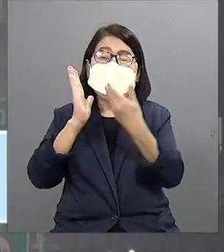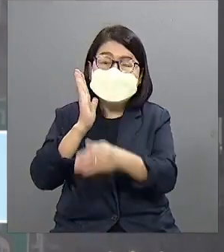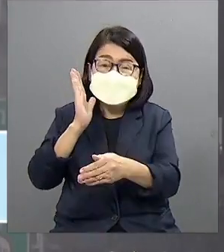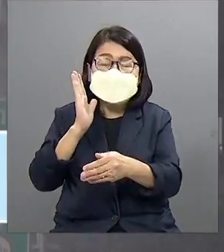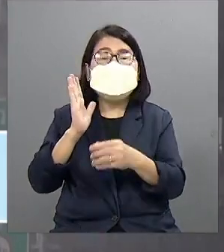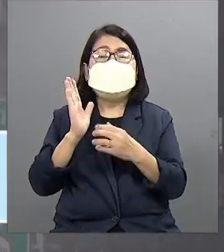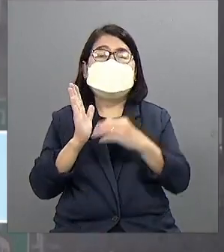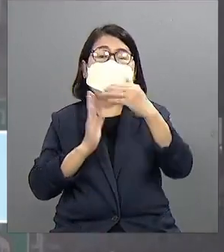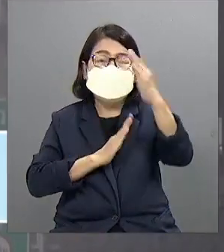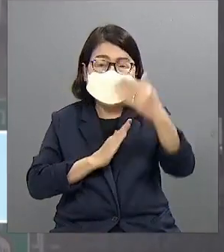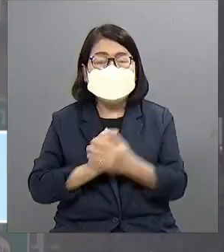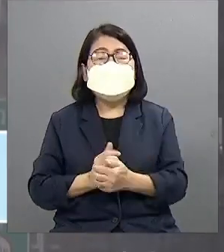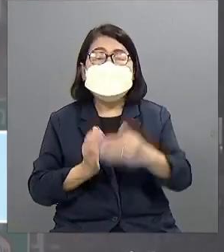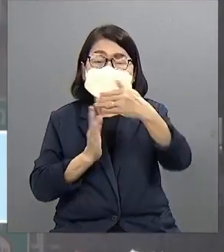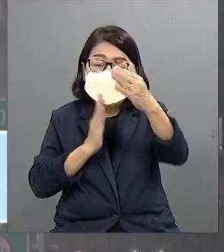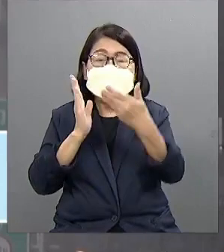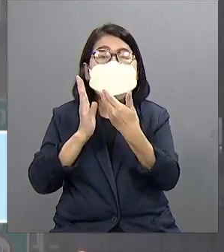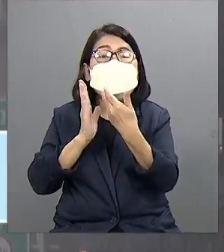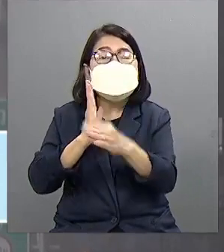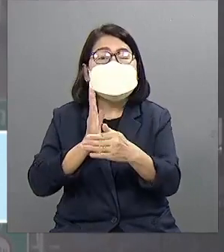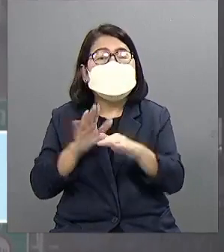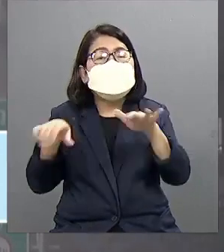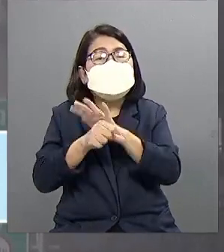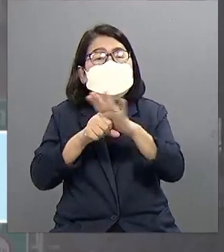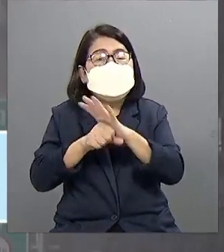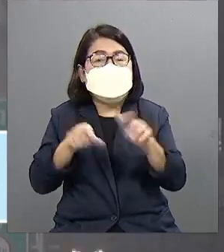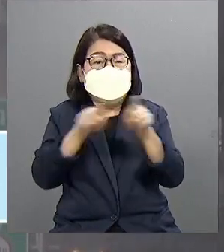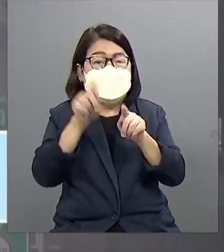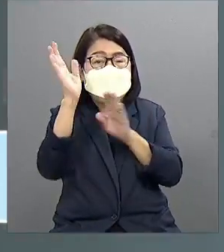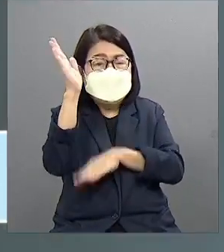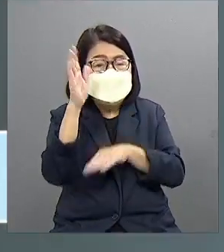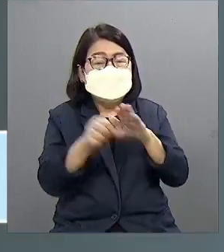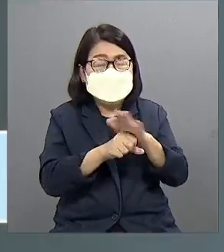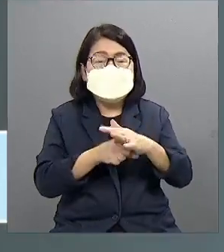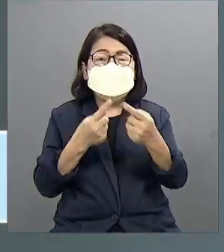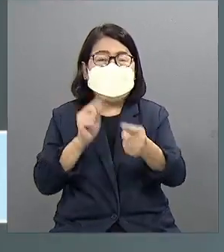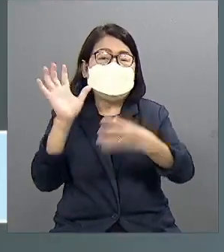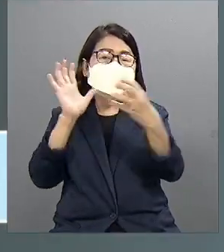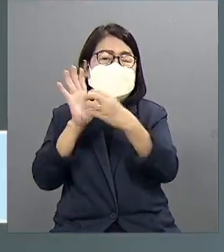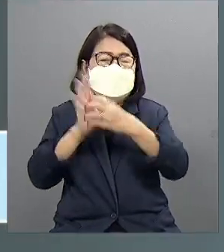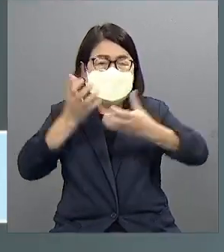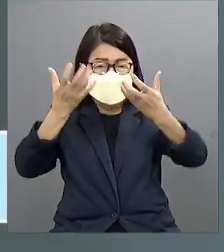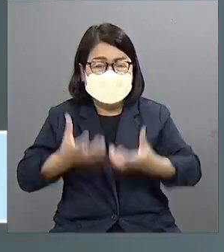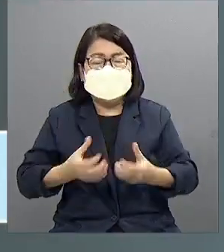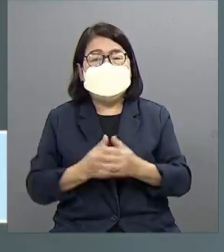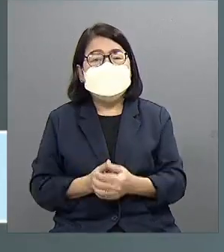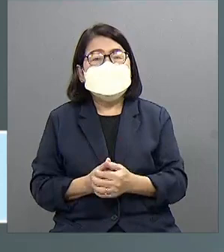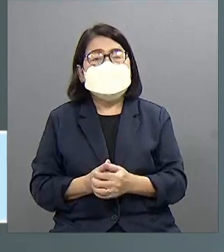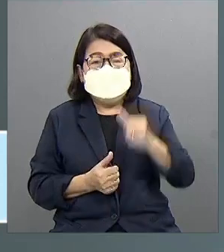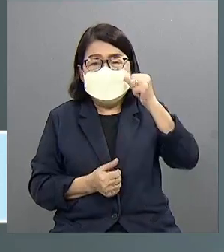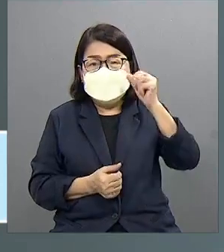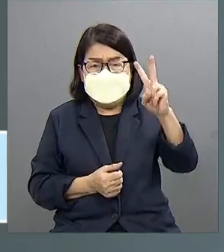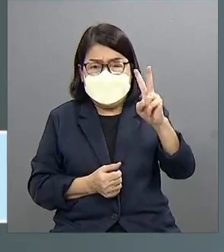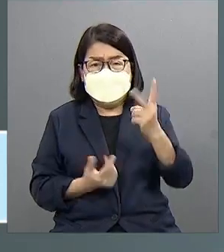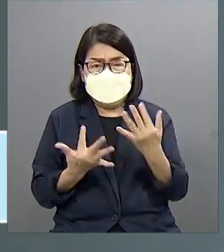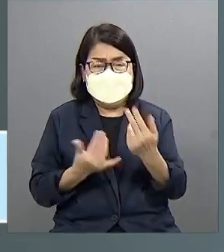นจะเบาบางลงเช่นเดียวกันกับภาคใต้นะคะดังนั้นภาคกลางนี่นะคะก็ถือว่าฝนยังหนักอยู่นะวัน2วันนี้ต้องติดตามกันค่ะส่วน